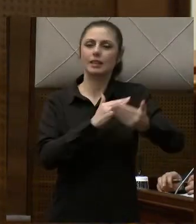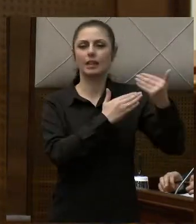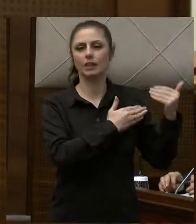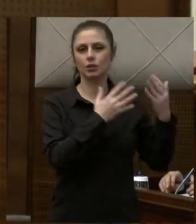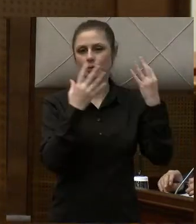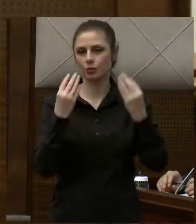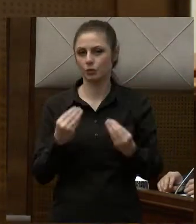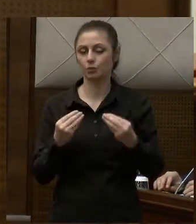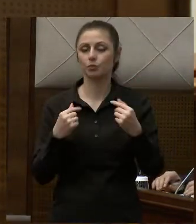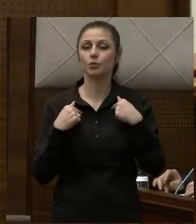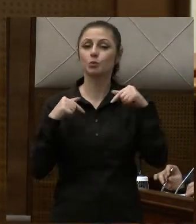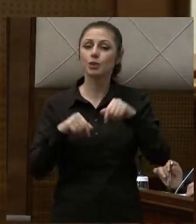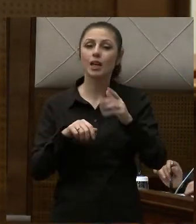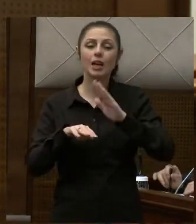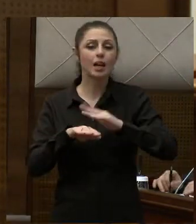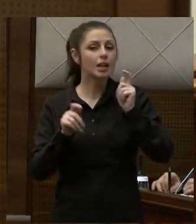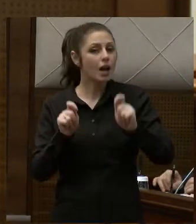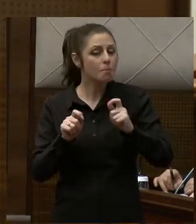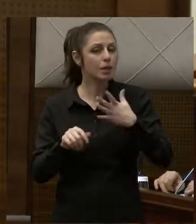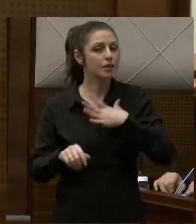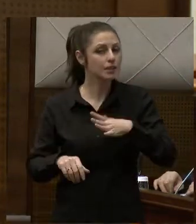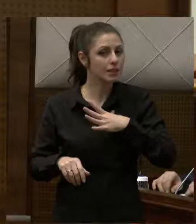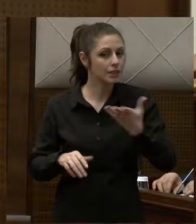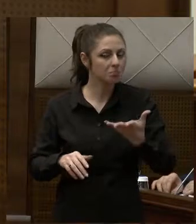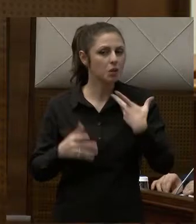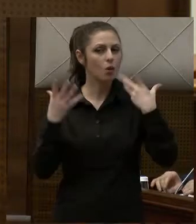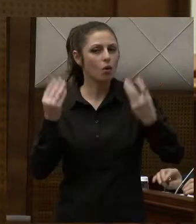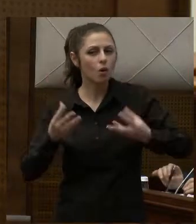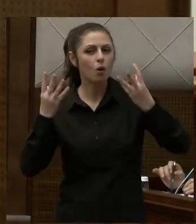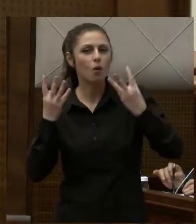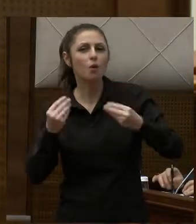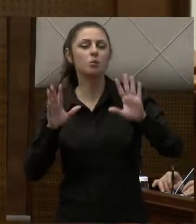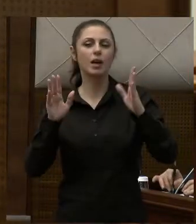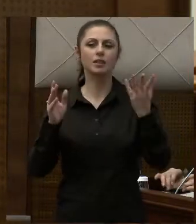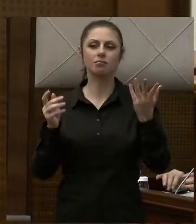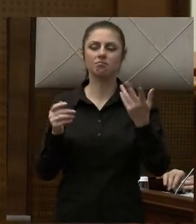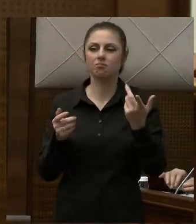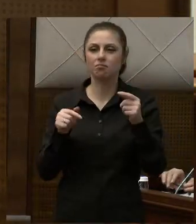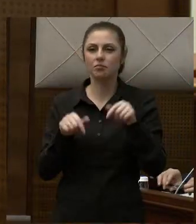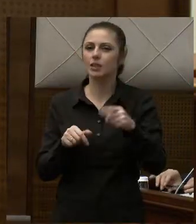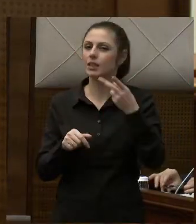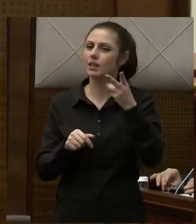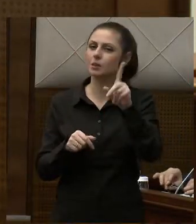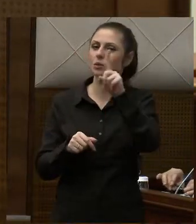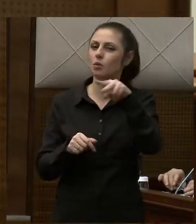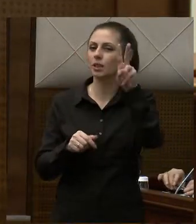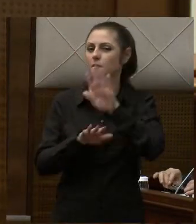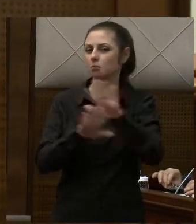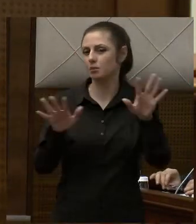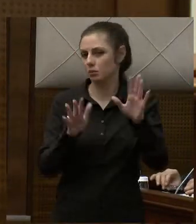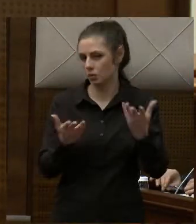ve bu anlamda yapmak istediğimiz, gerçekleştirdiğimiz veya gerçekleştiremediğimiz icraatlarla 2017 yılı tamamlanmış